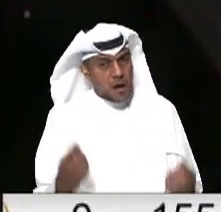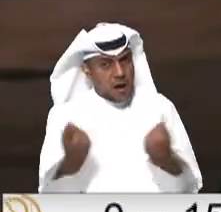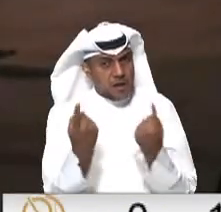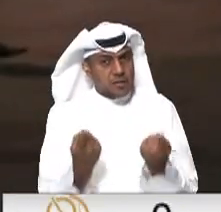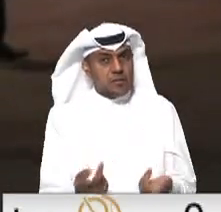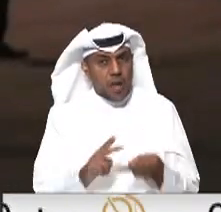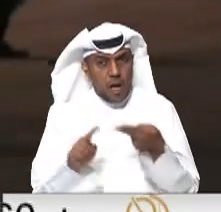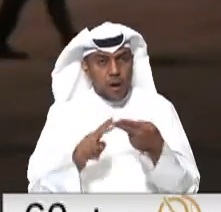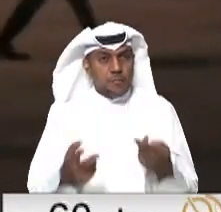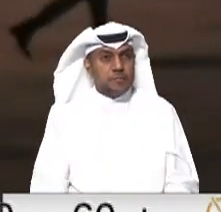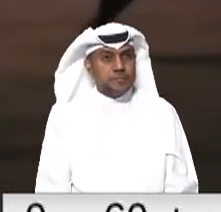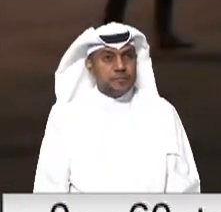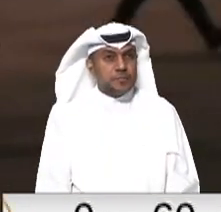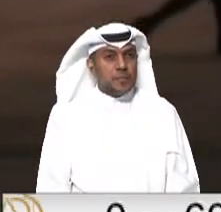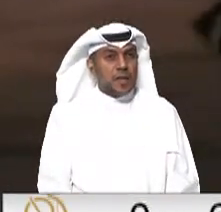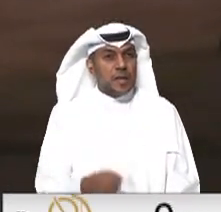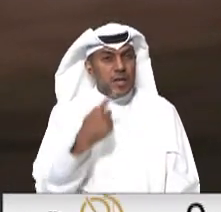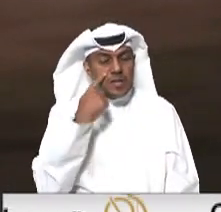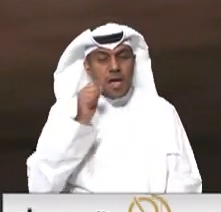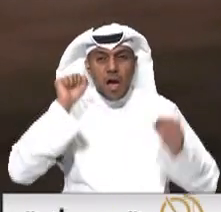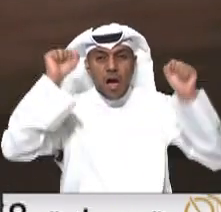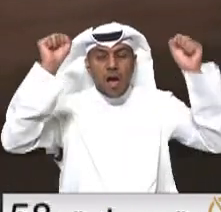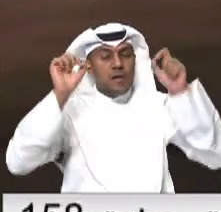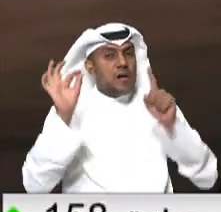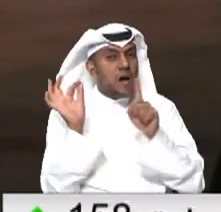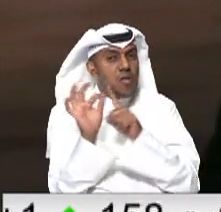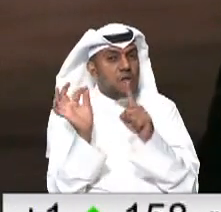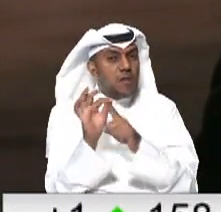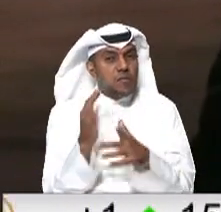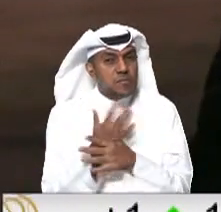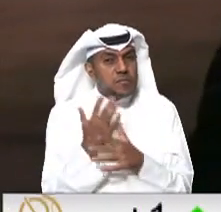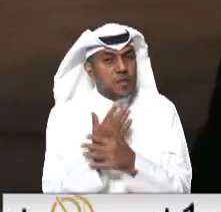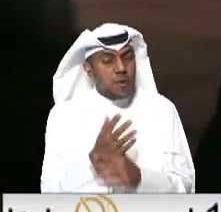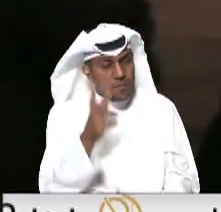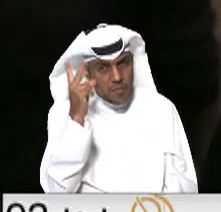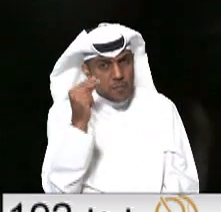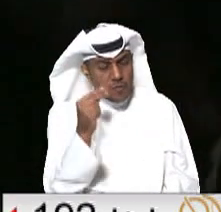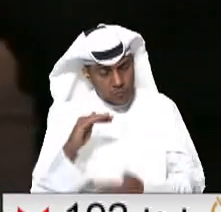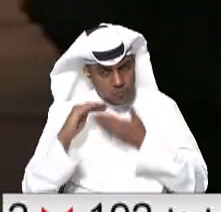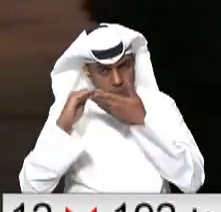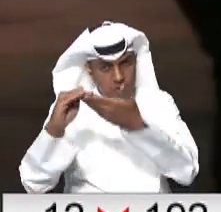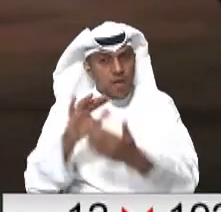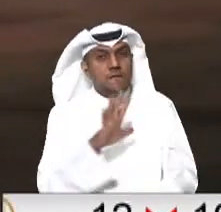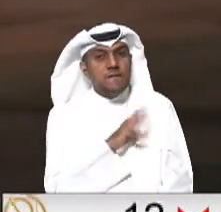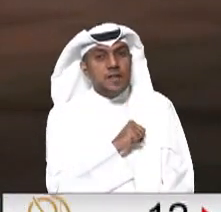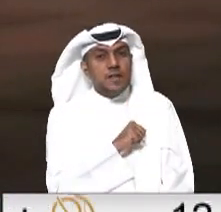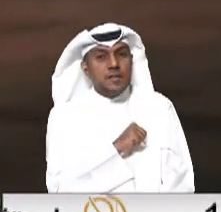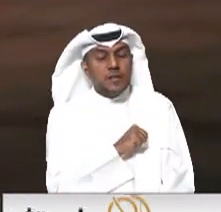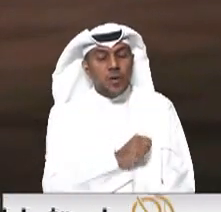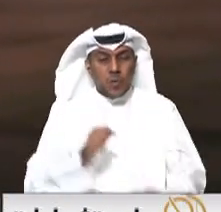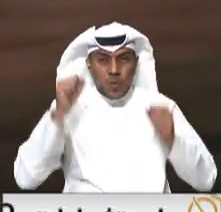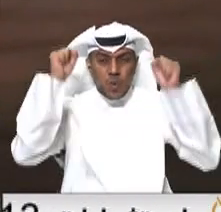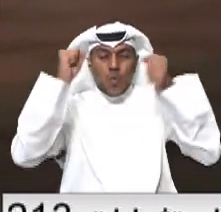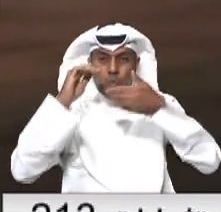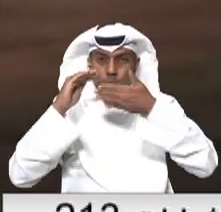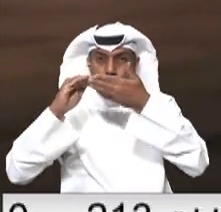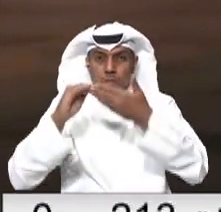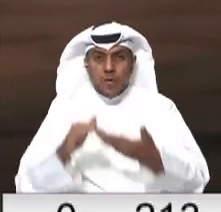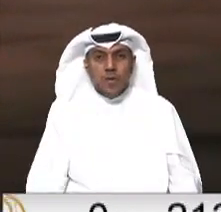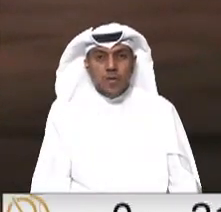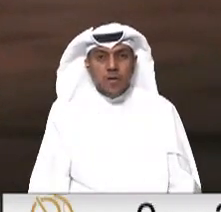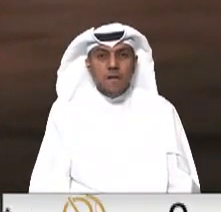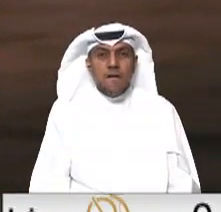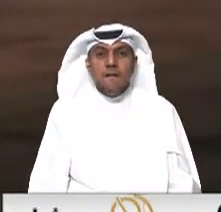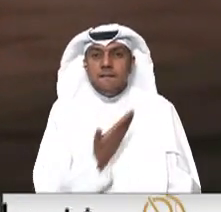بسلام. وهي مظاهرة الهدف الرئيسي منها العمل على مساندة شعبنا الفلسطيني اللي موجود في غزة